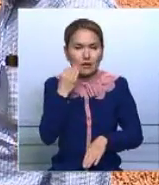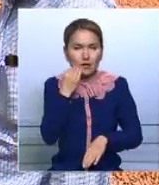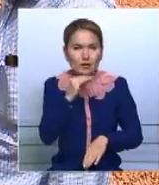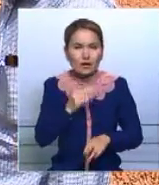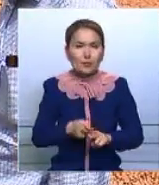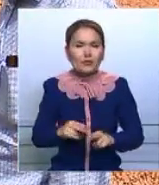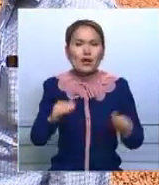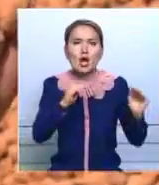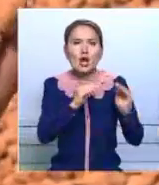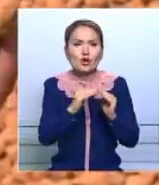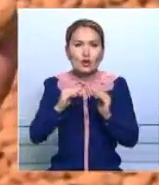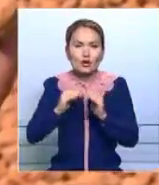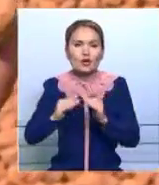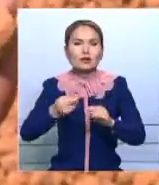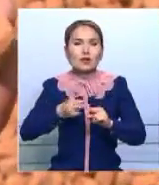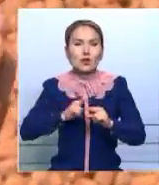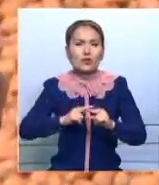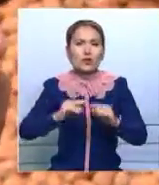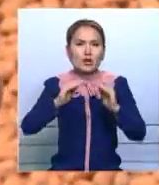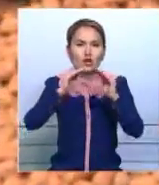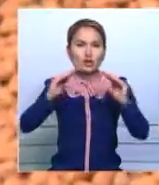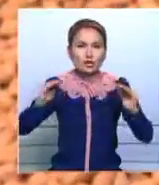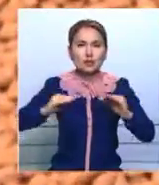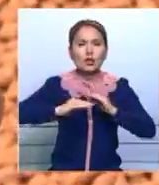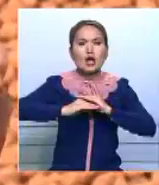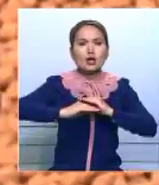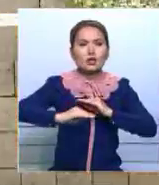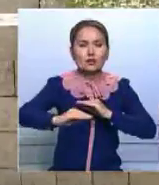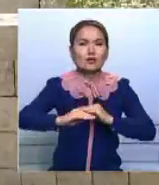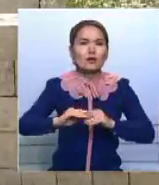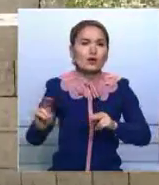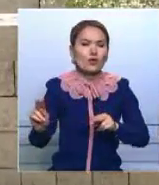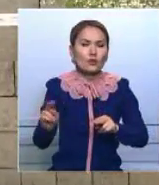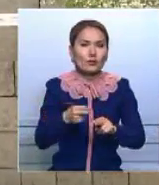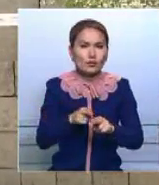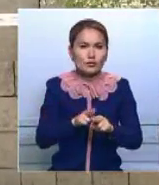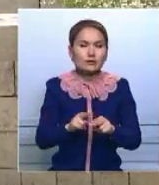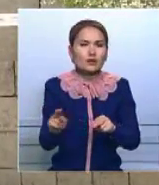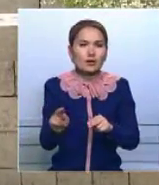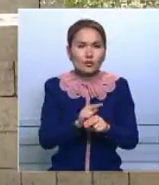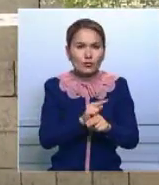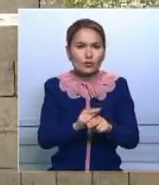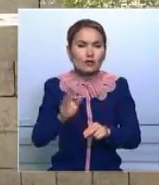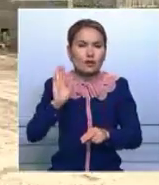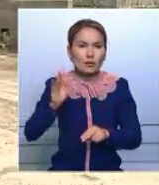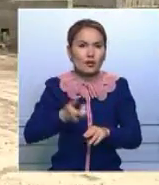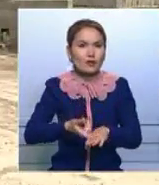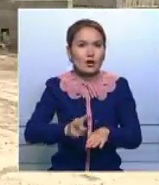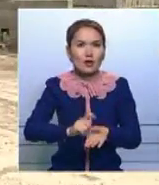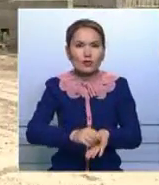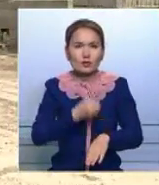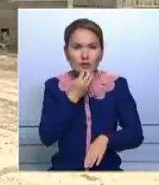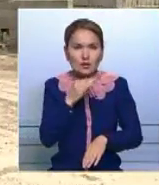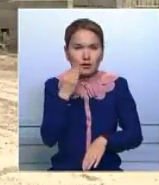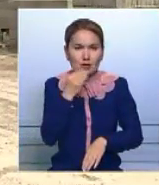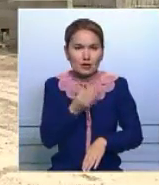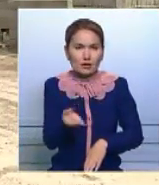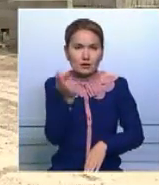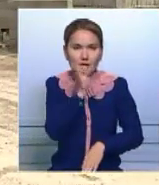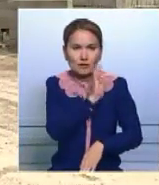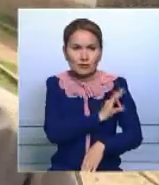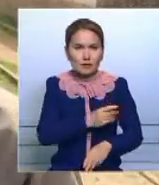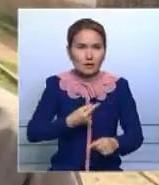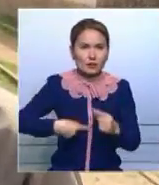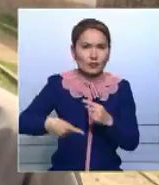тұрғын үйлердің едені мен шатырына төселеді. Сондай-ақ жеңіл әрі ыңғайлы кірпішке де құрылыс нарығында сұраныс